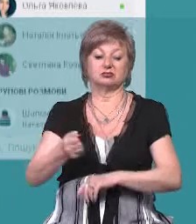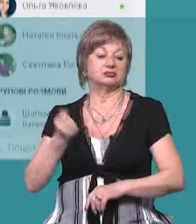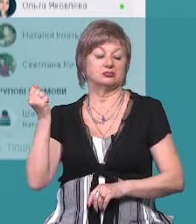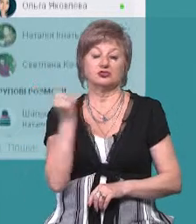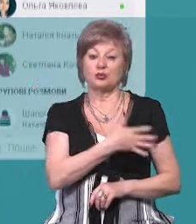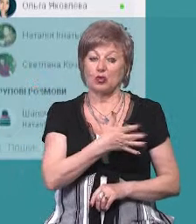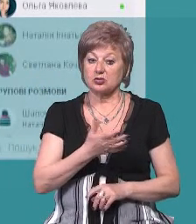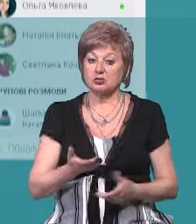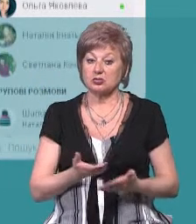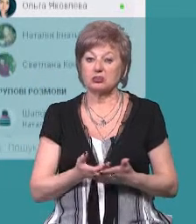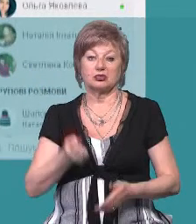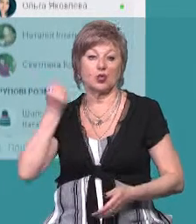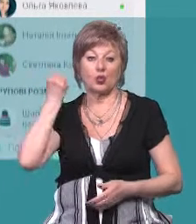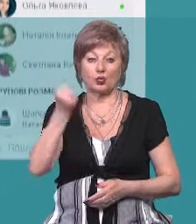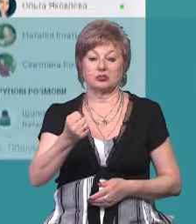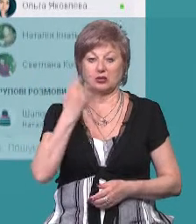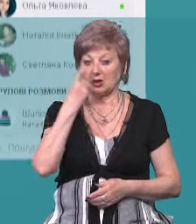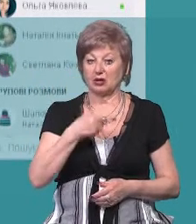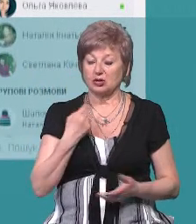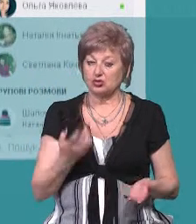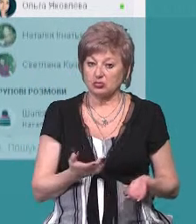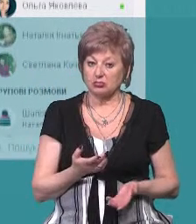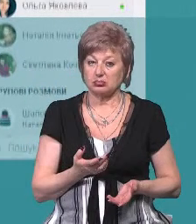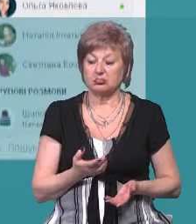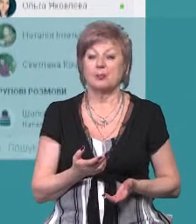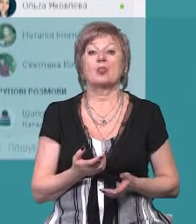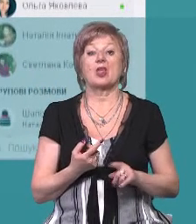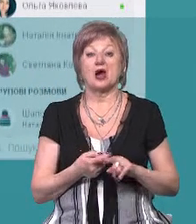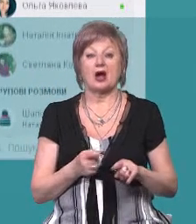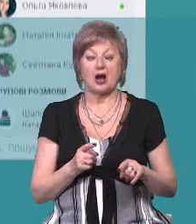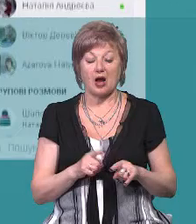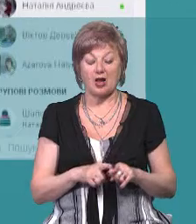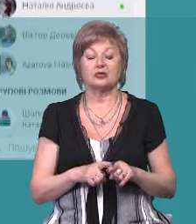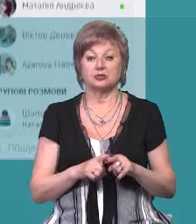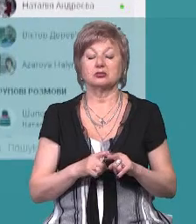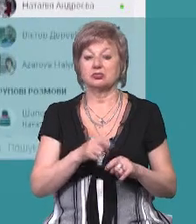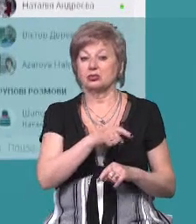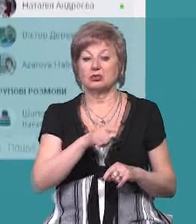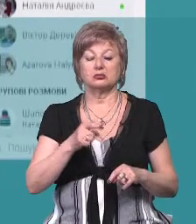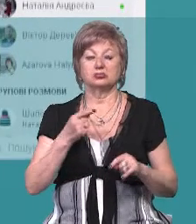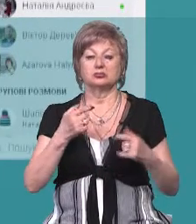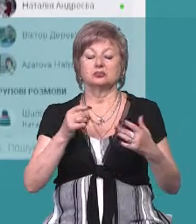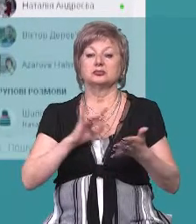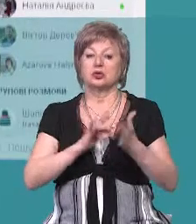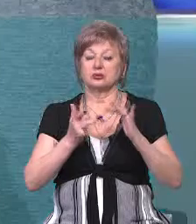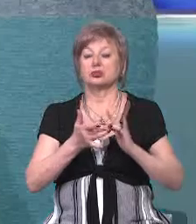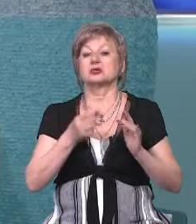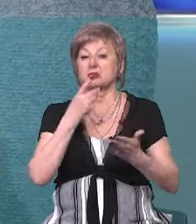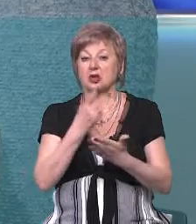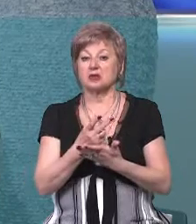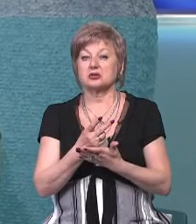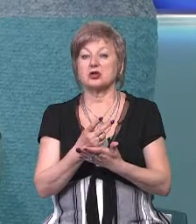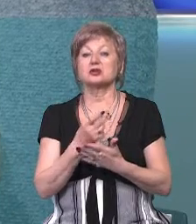колеса автівок. Б'є Андрія по руці і в груди. Цей пост набрав за оці кілька днів до сьогоднішнього